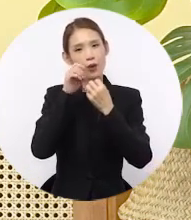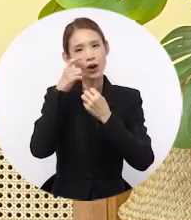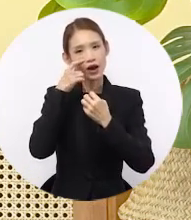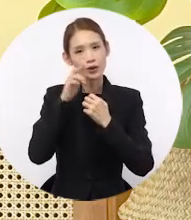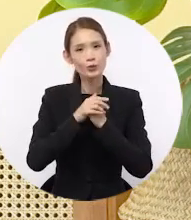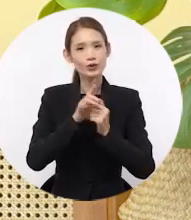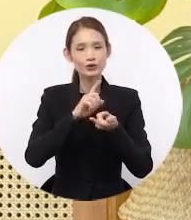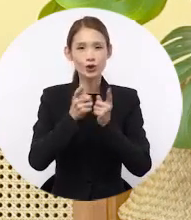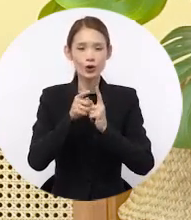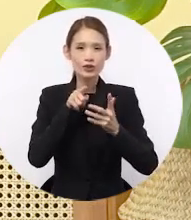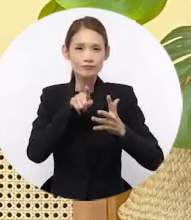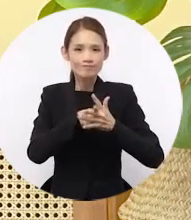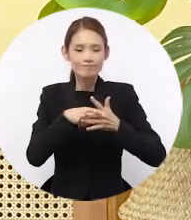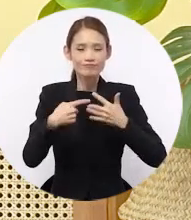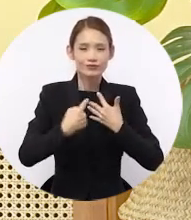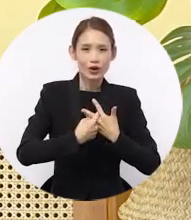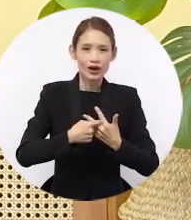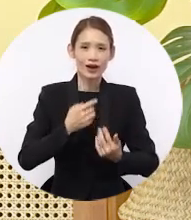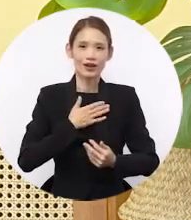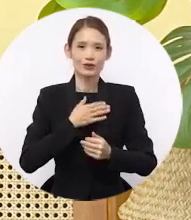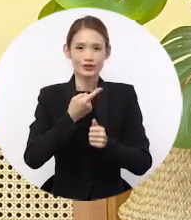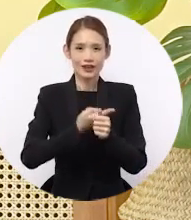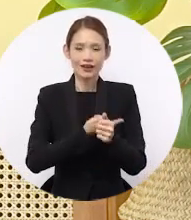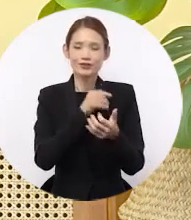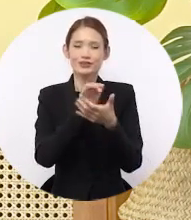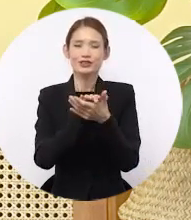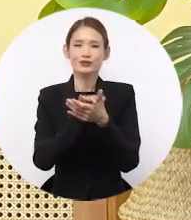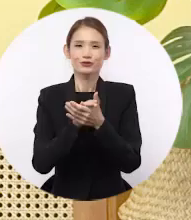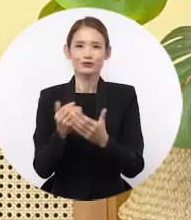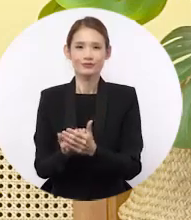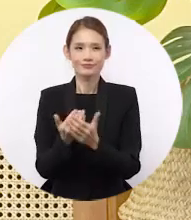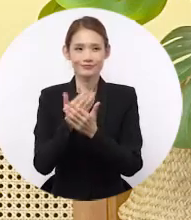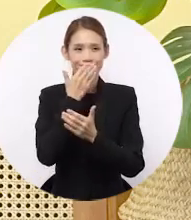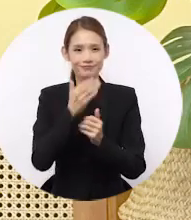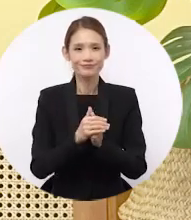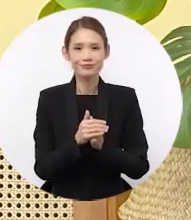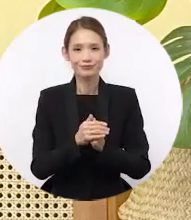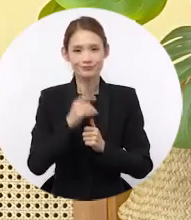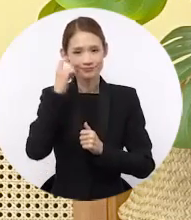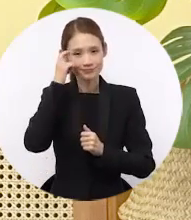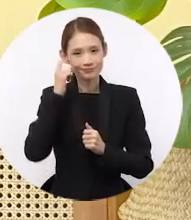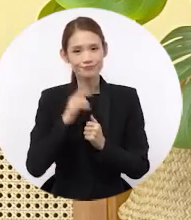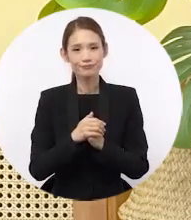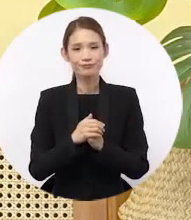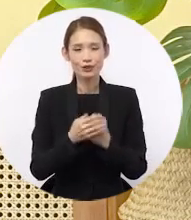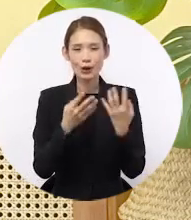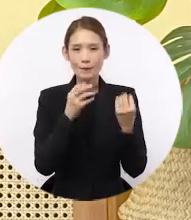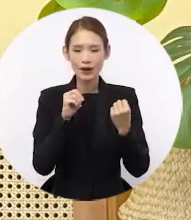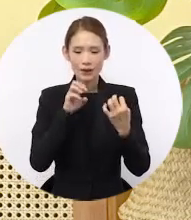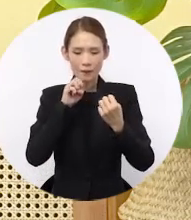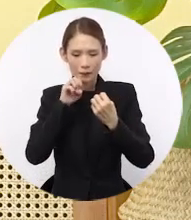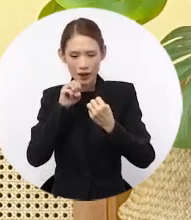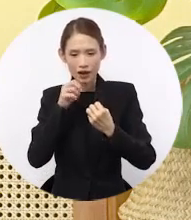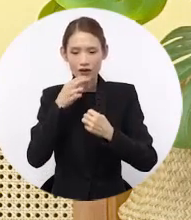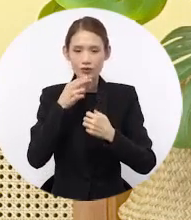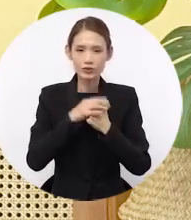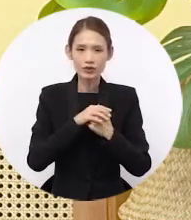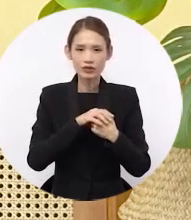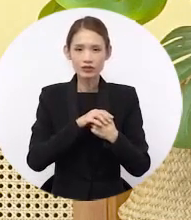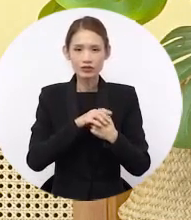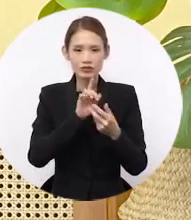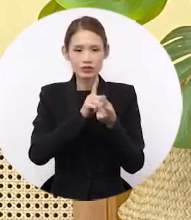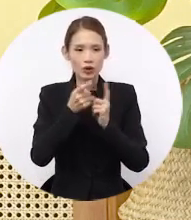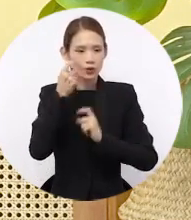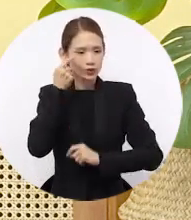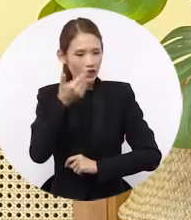대화를 해보면 서로에 대해서 알게 되고 자연스럽게 우리가 친구로까지 발전할 수 있지 않을까라고 생각합니다. 왜냐면 말을 해보지 않으면